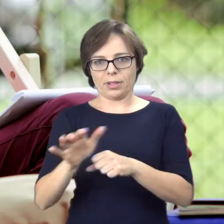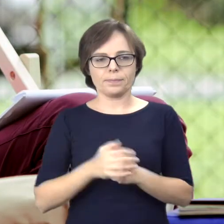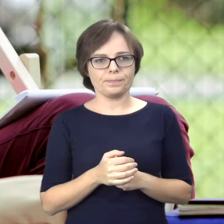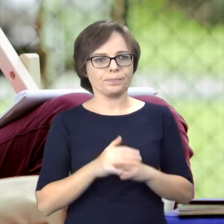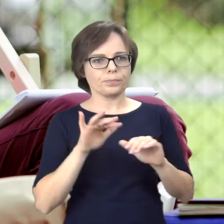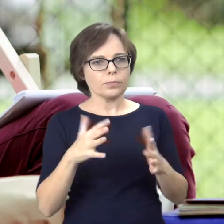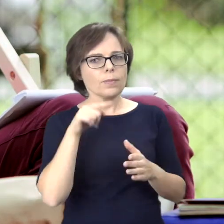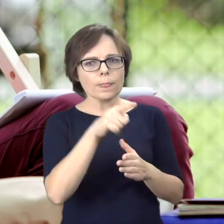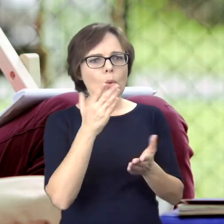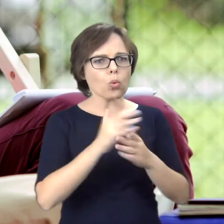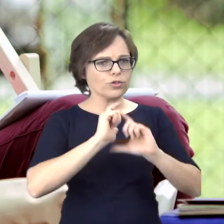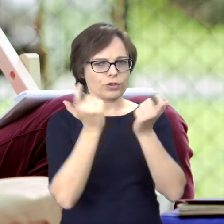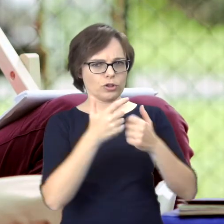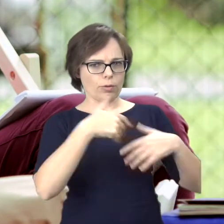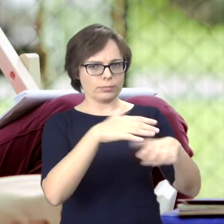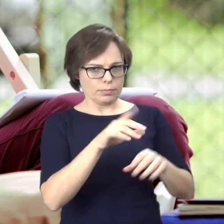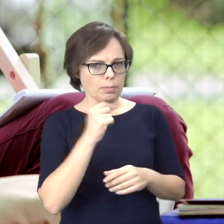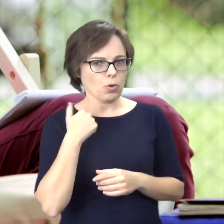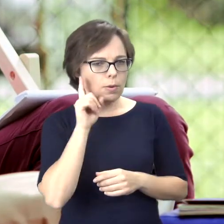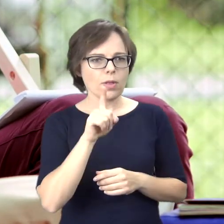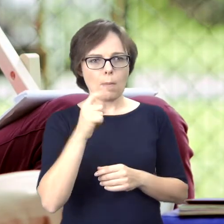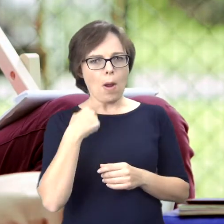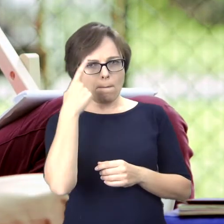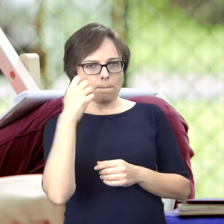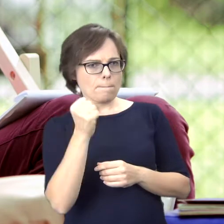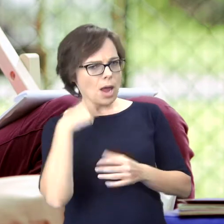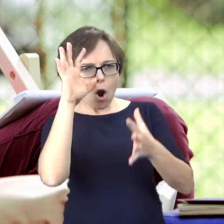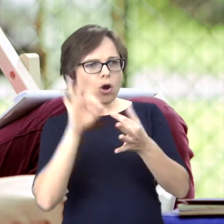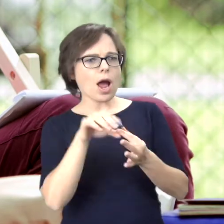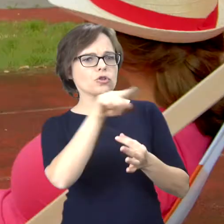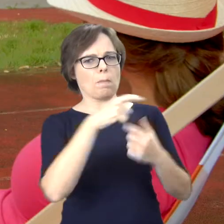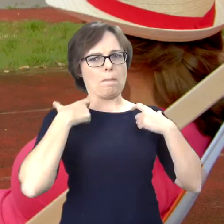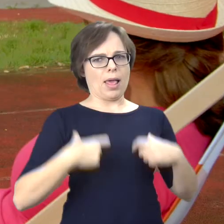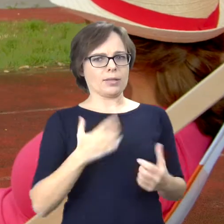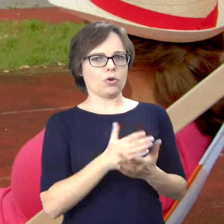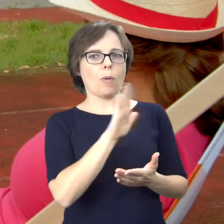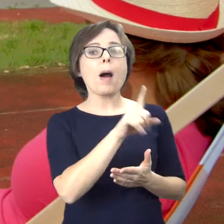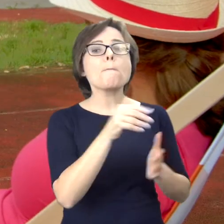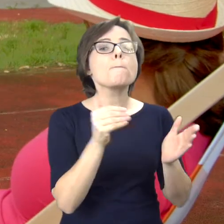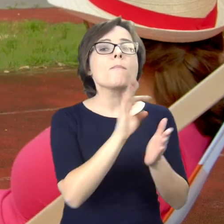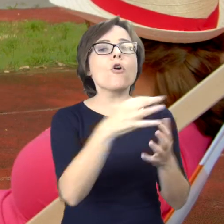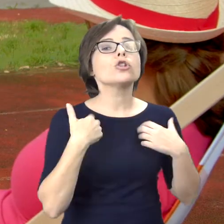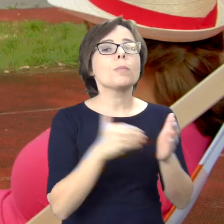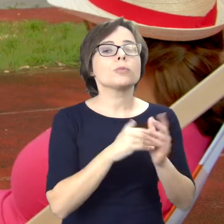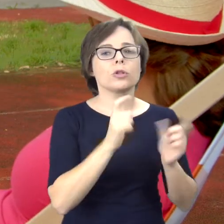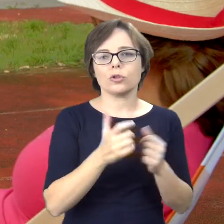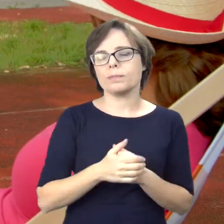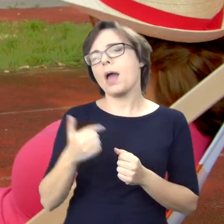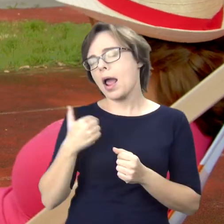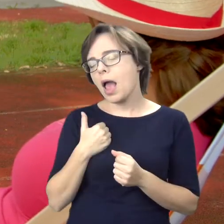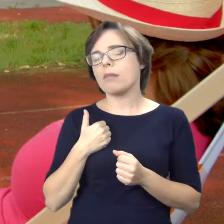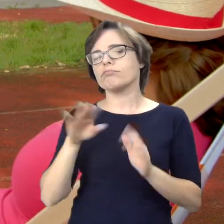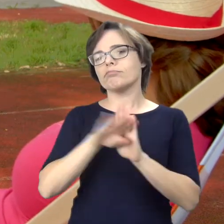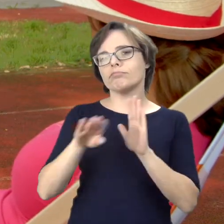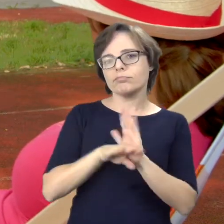się pozbyłeś wszystkiego tak naprawdę, bo ja ciebie kojarzę sobie jako gościa z plecakiem. Co potrzebne jest do życia? Ja przejąłem, że podróżuję nie więcej niż 20-kilogramowym